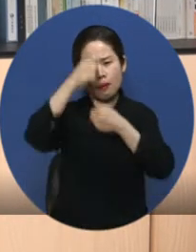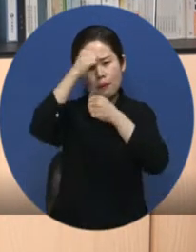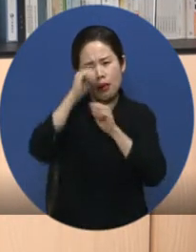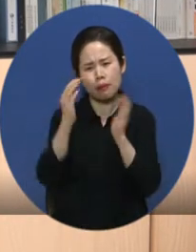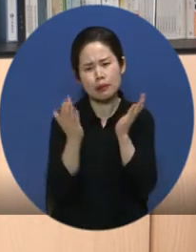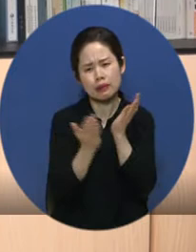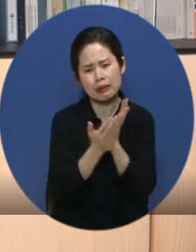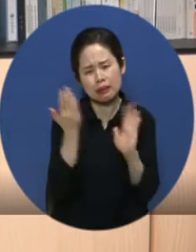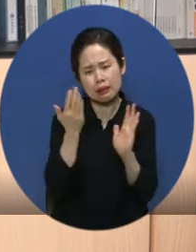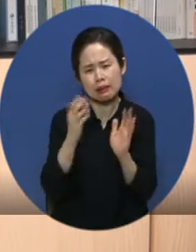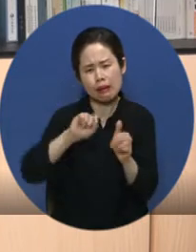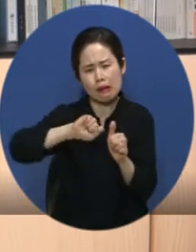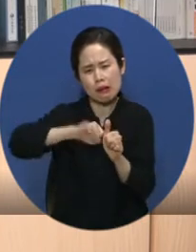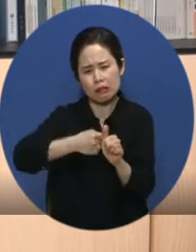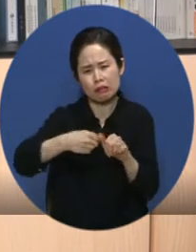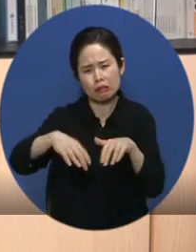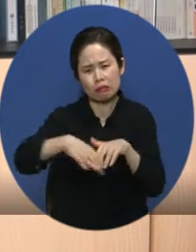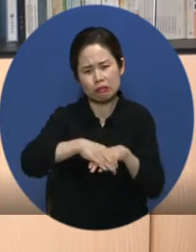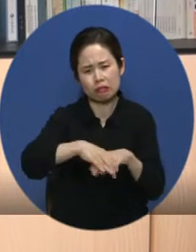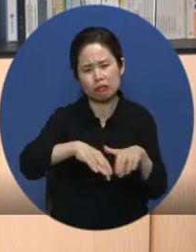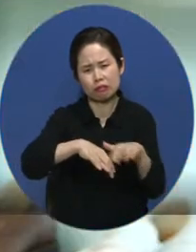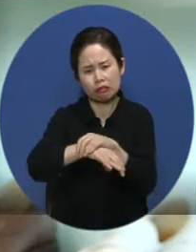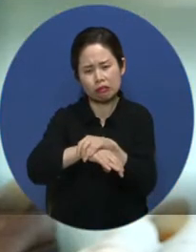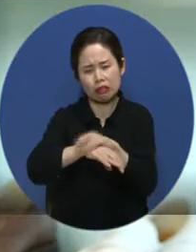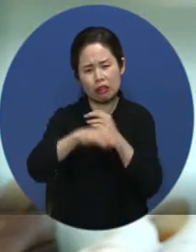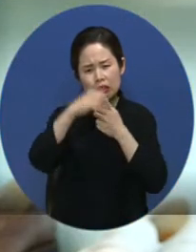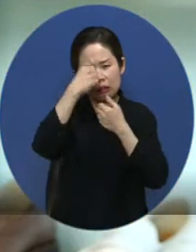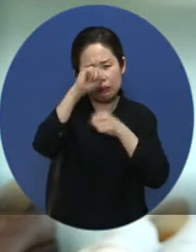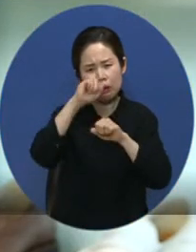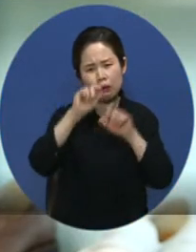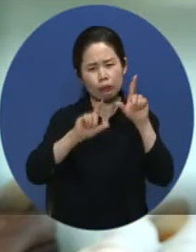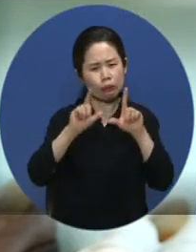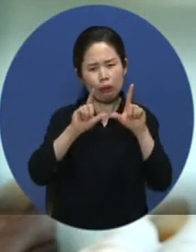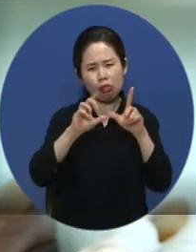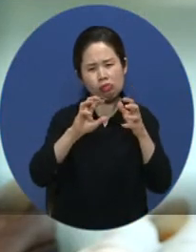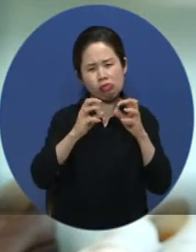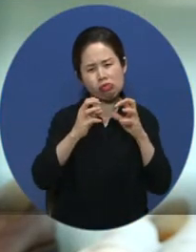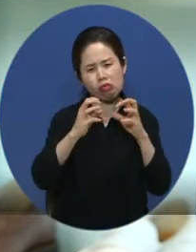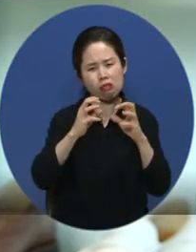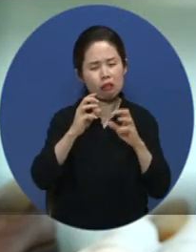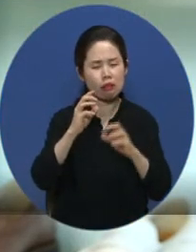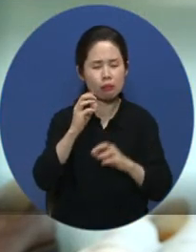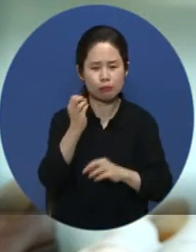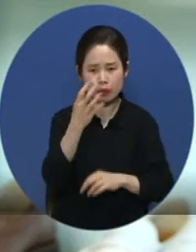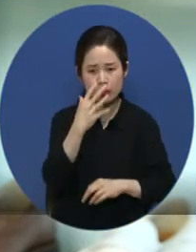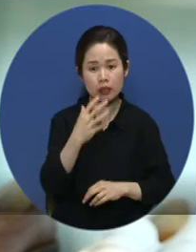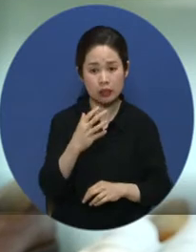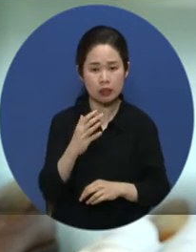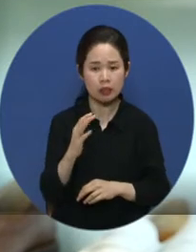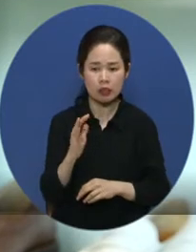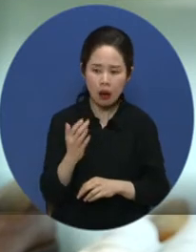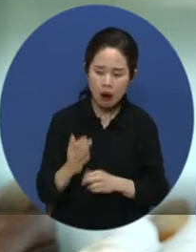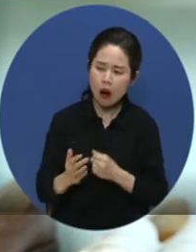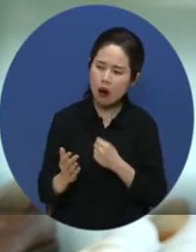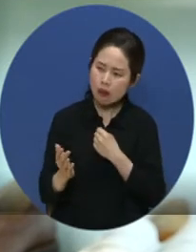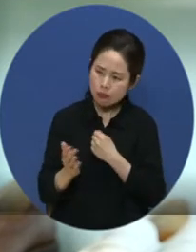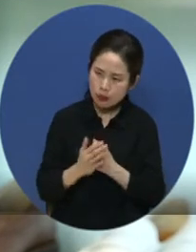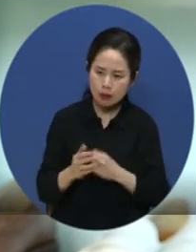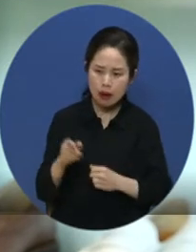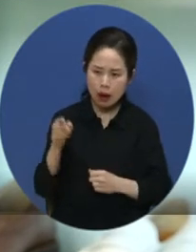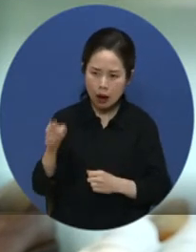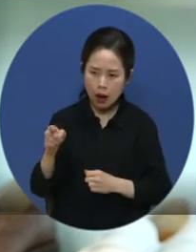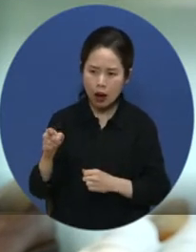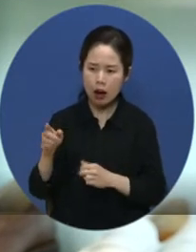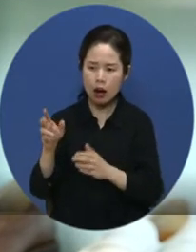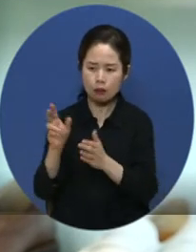그 변형이 일어나 있더라 이거죠. 그렇다면은 이 조화를 청각장애인들의